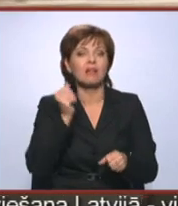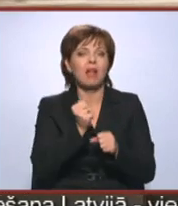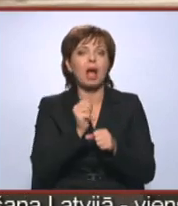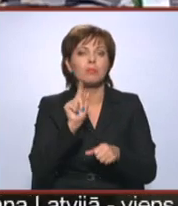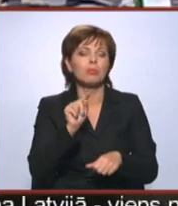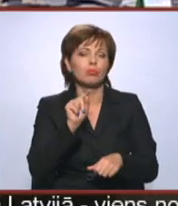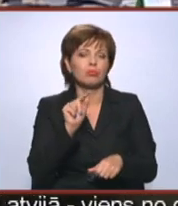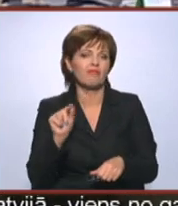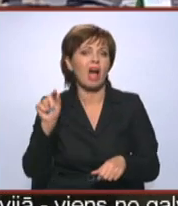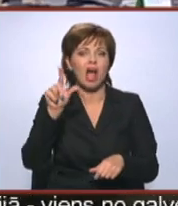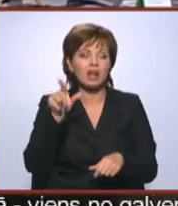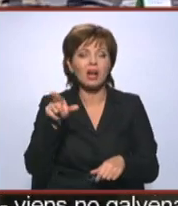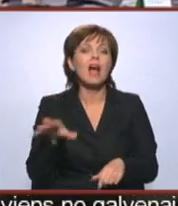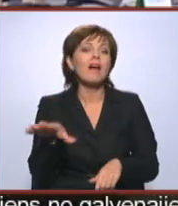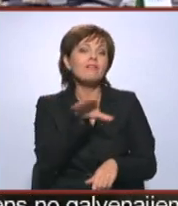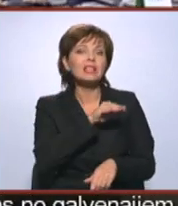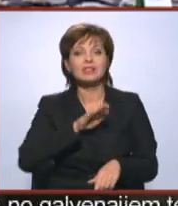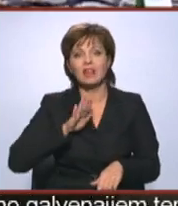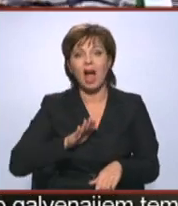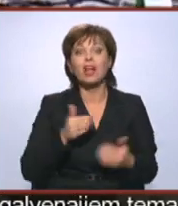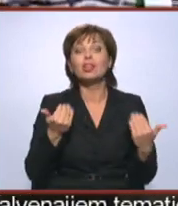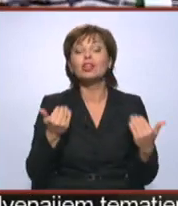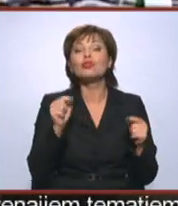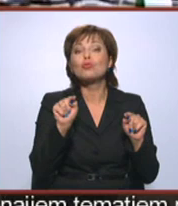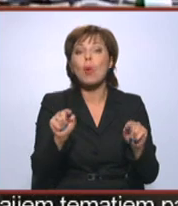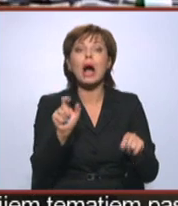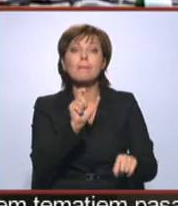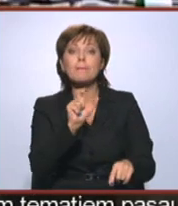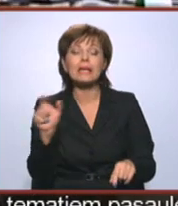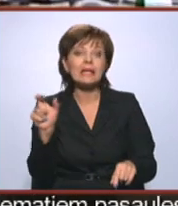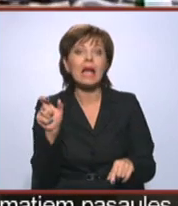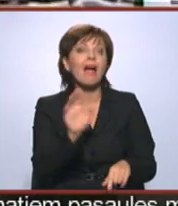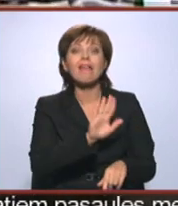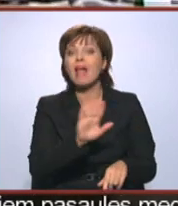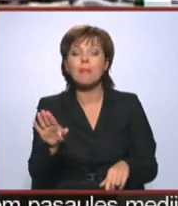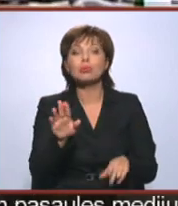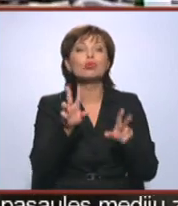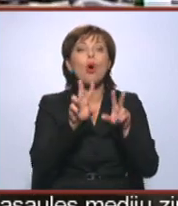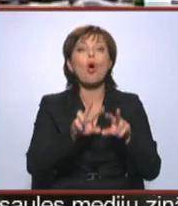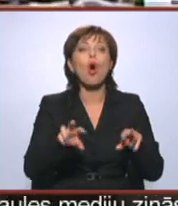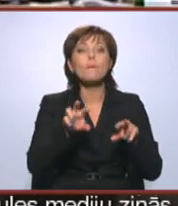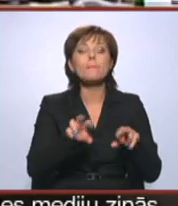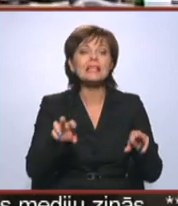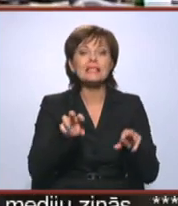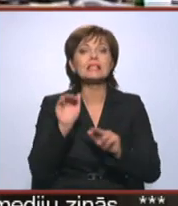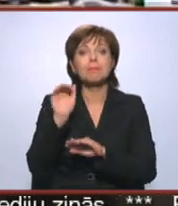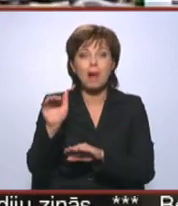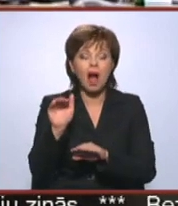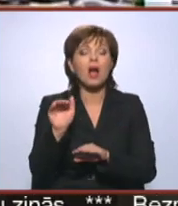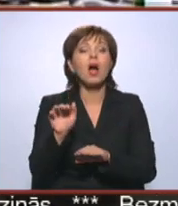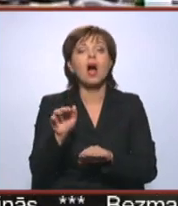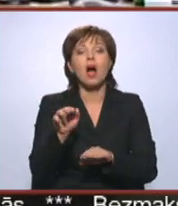krietni vairāk. Visi gaidīja tātad šo brīdi, kad nebūs komisijas bankās, kaut gan mēs